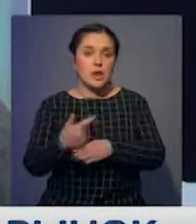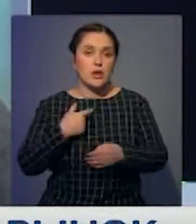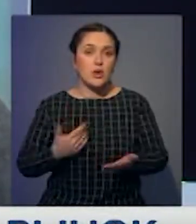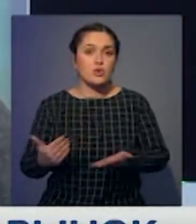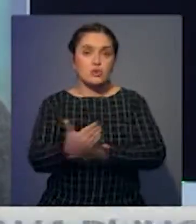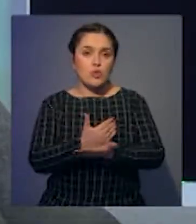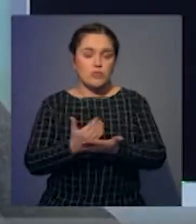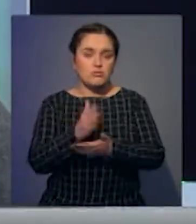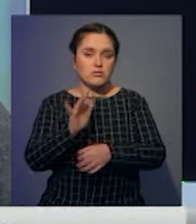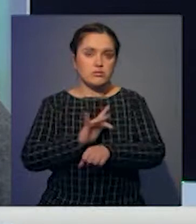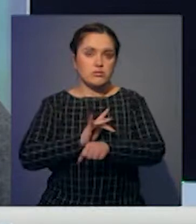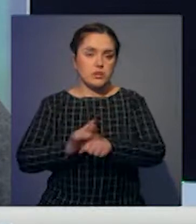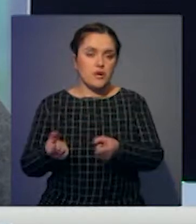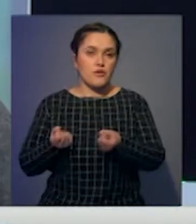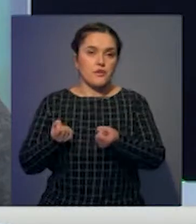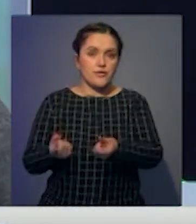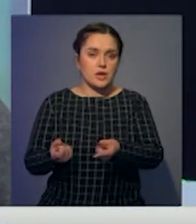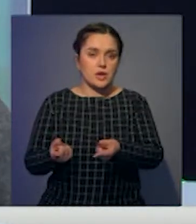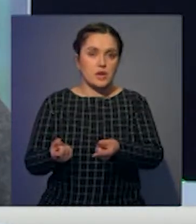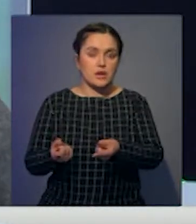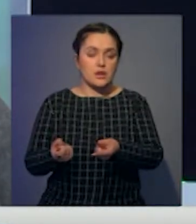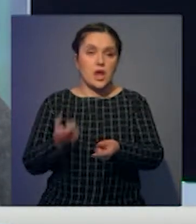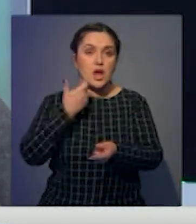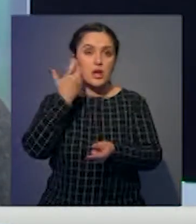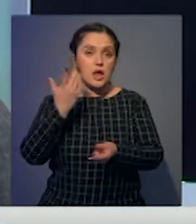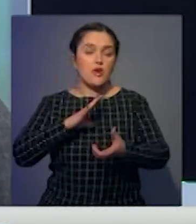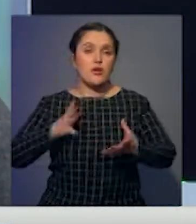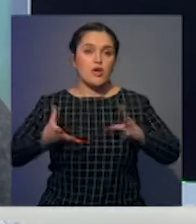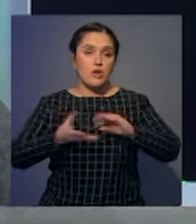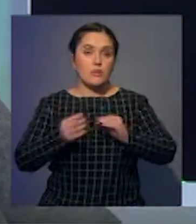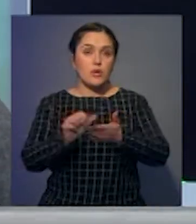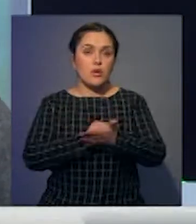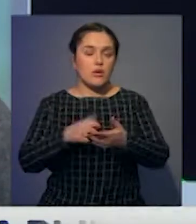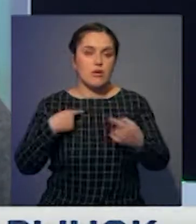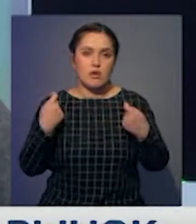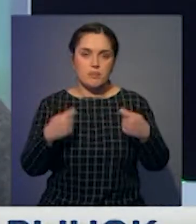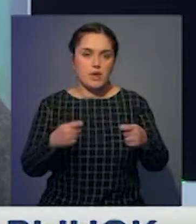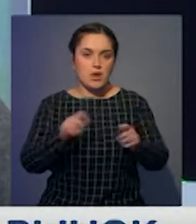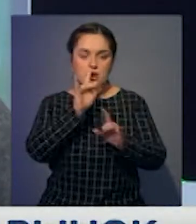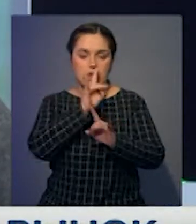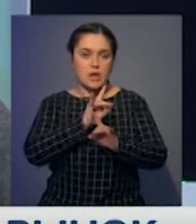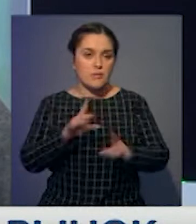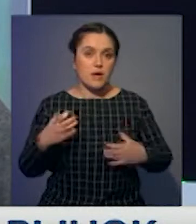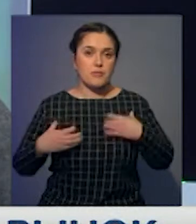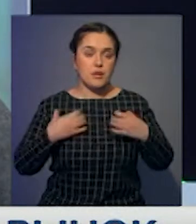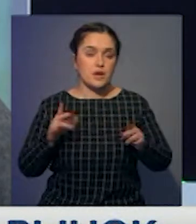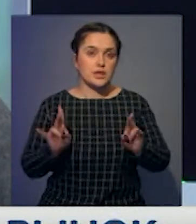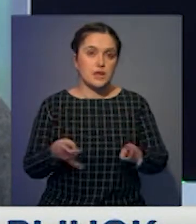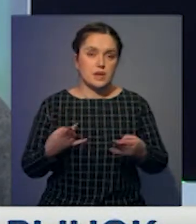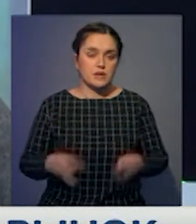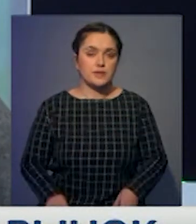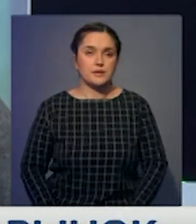будет утилизирована после того, как будет заключение ветеринарное. На рынке эта рыба не попадет, это точно.